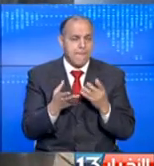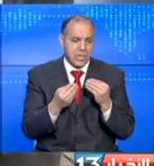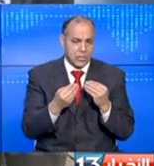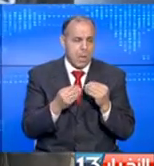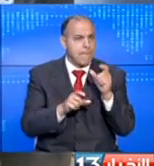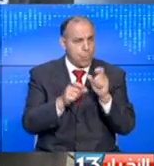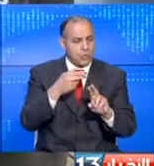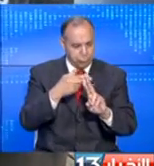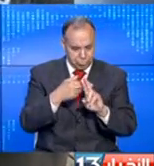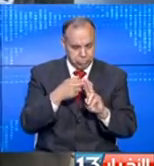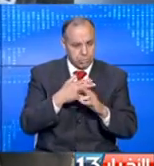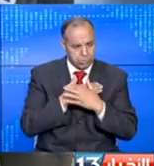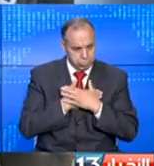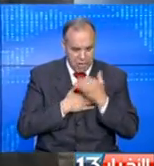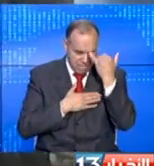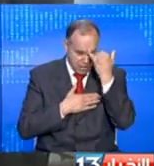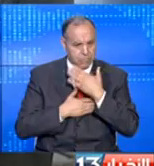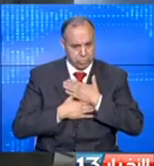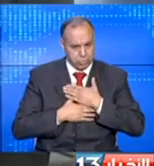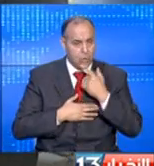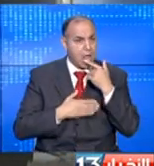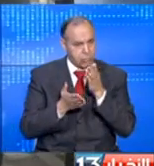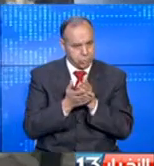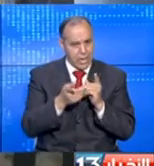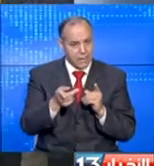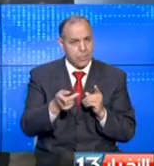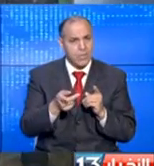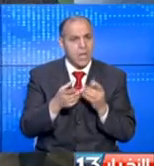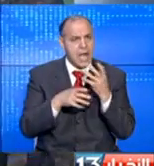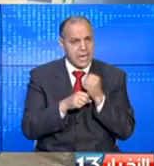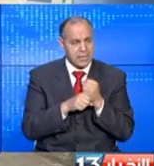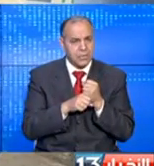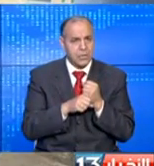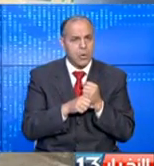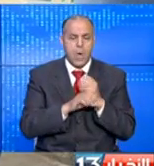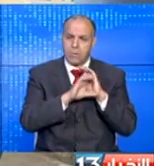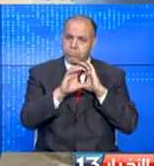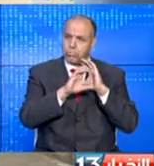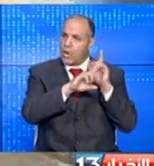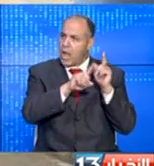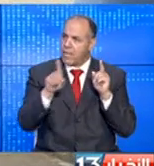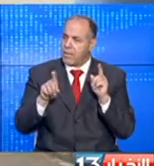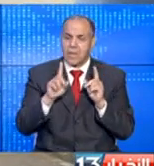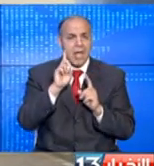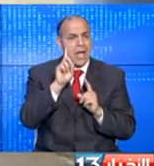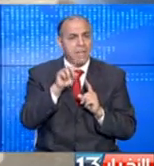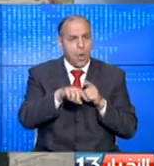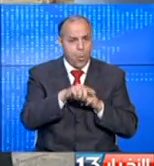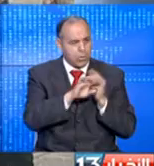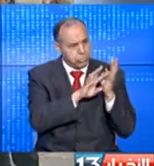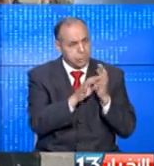تفاعلا من المواطن مع هذه البادرة ودعوة حثيثة لتكثيف الرقابة في وسائل النقل وخاصة وقت